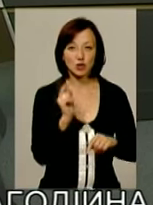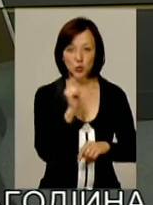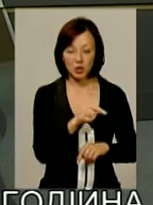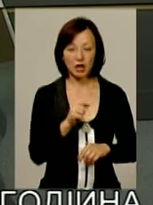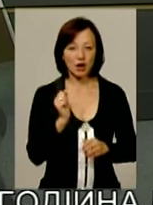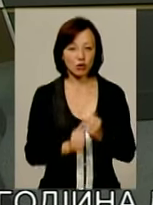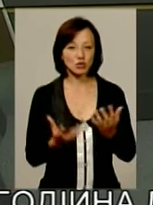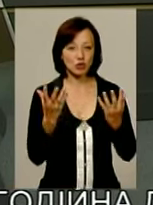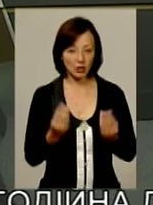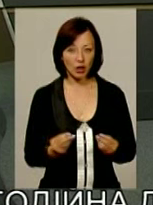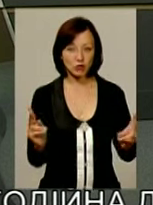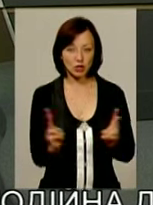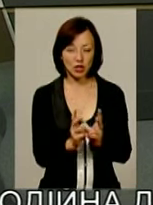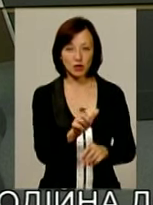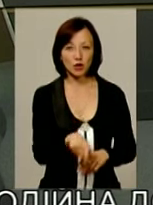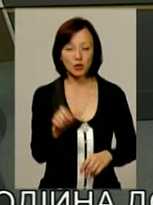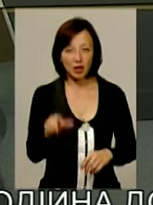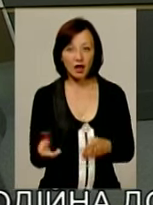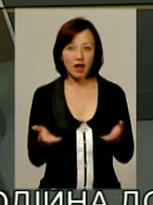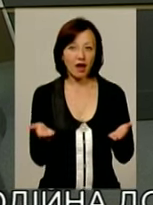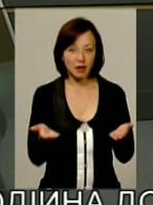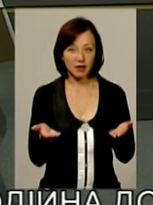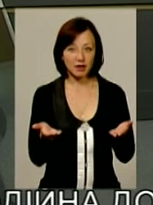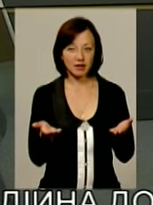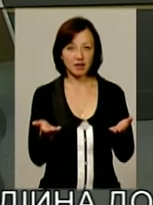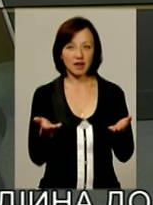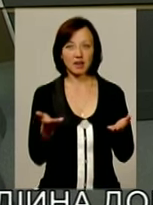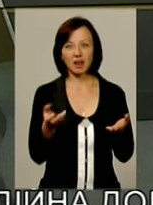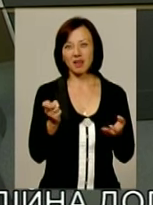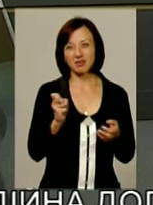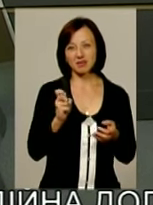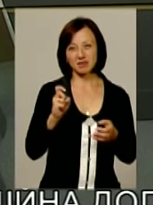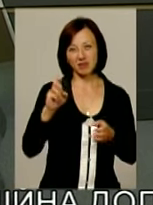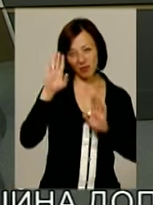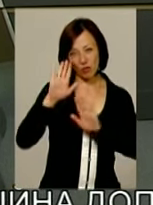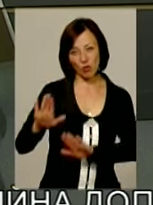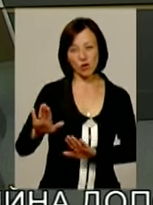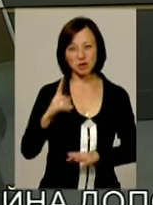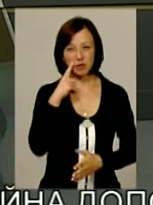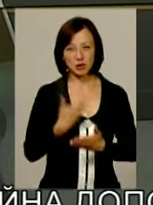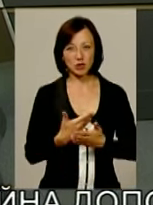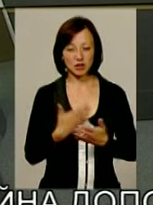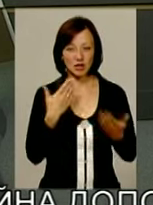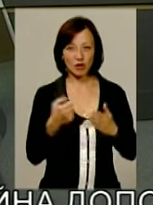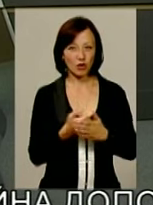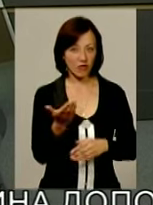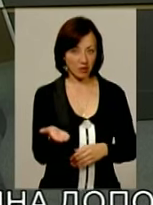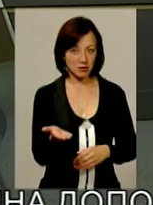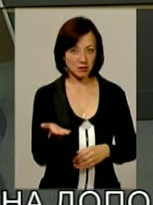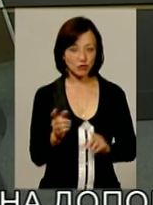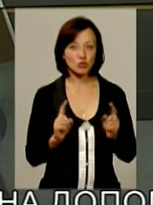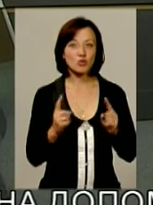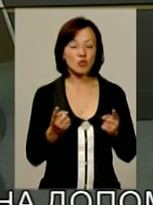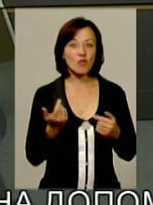ви кожного дня стикаєтеся з людьми, які... Ну, нехай не вороже, але все-таки підозріло ставиться до вас.